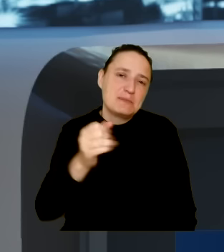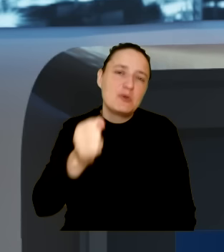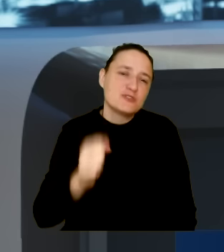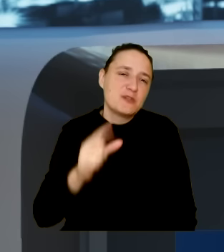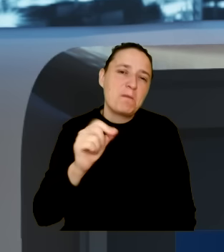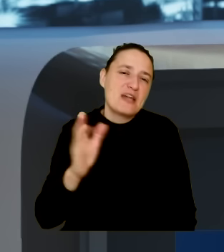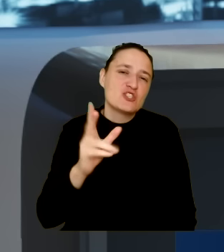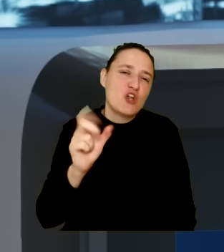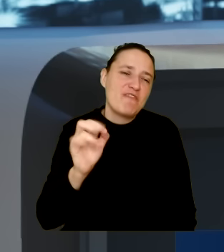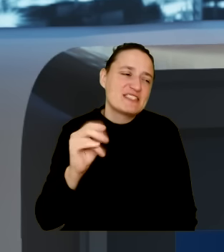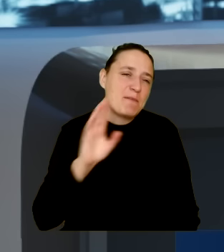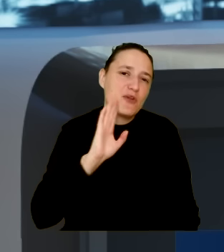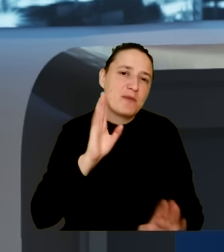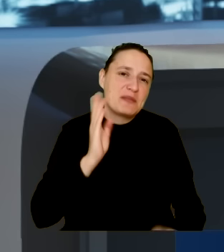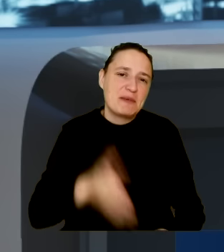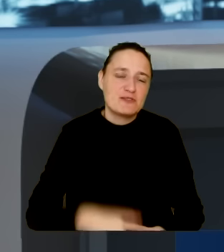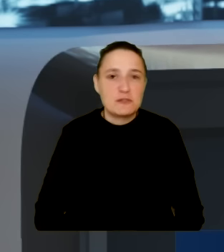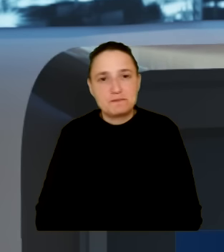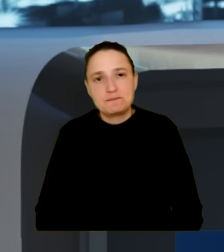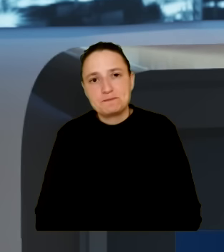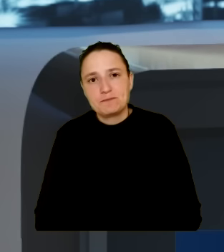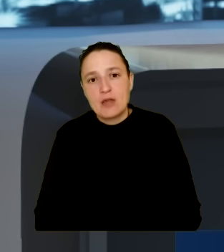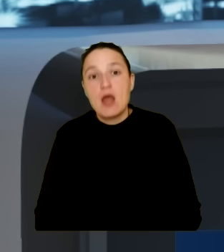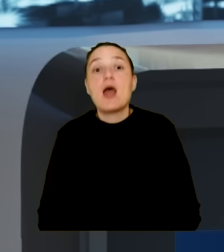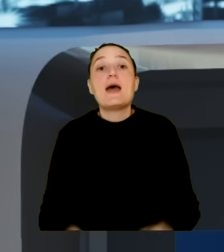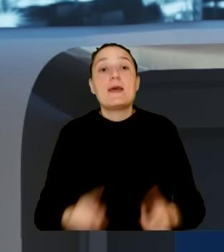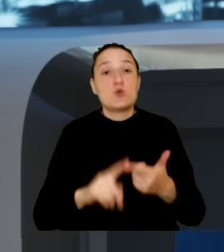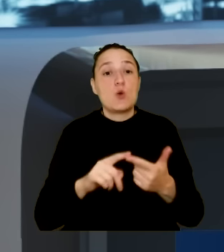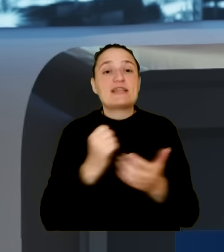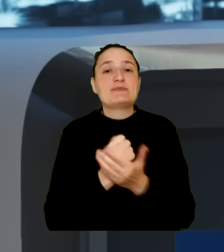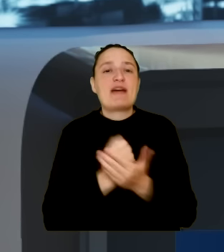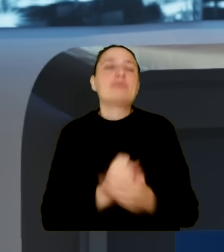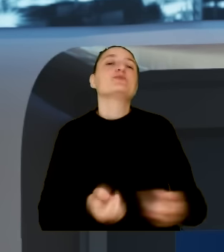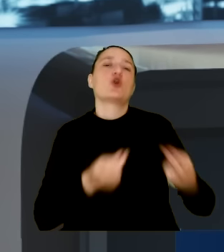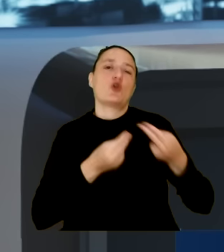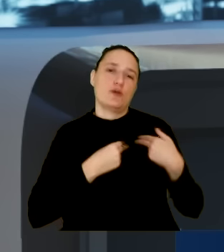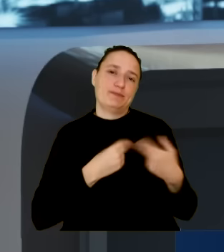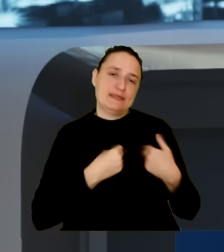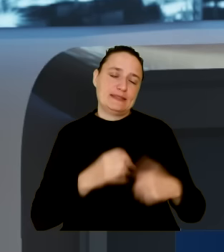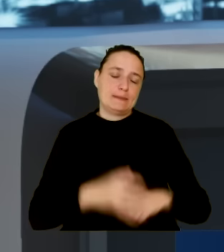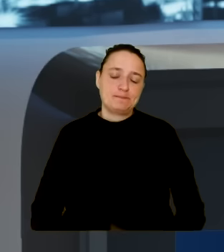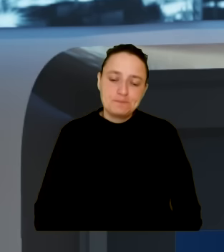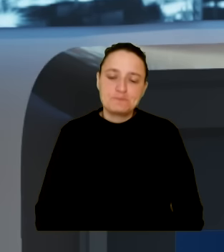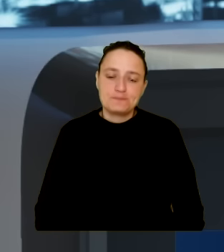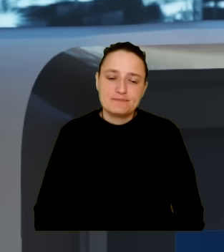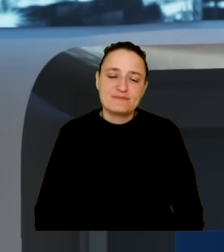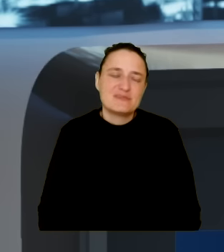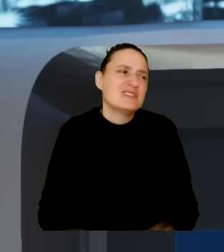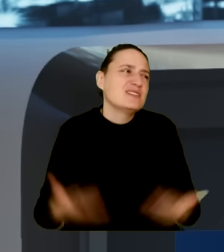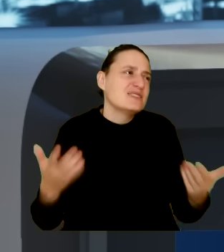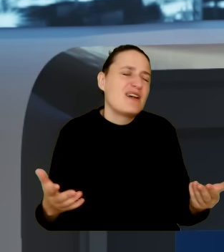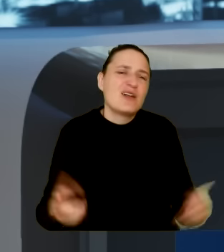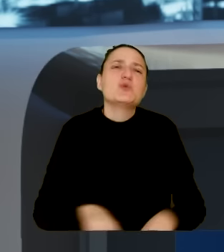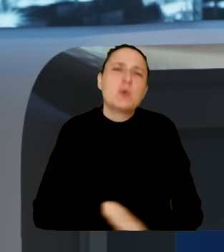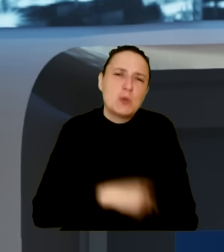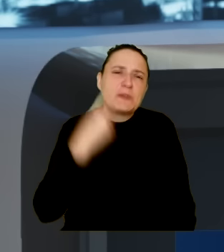Następna sprawa, jaką chciałam poruszyć, to sprawa komisji. Ja nie wiem. Wie pan co, im dłużej się